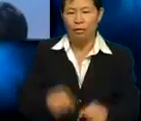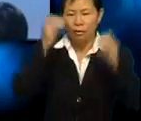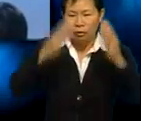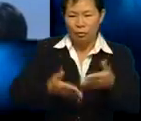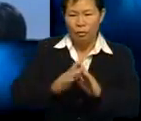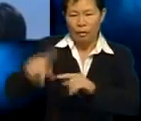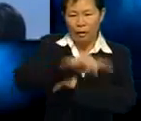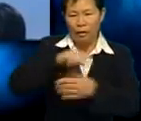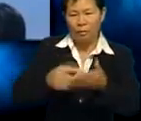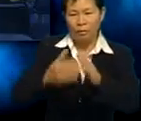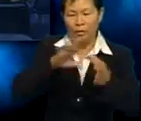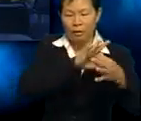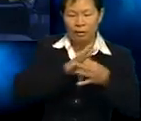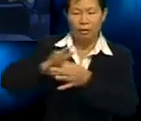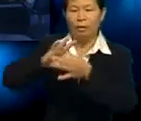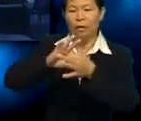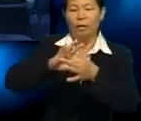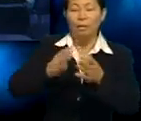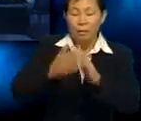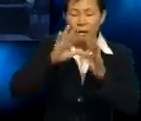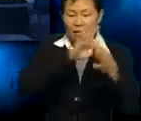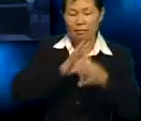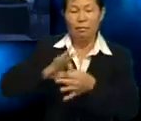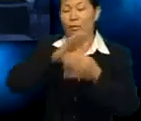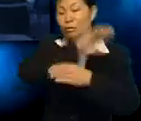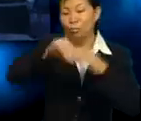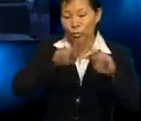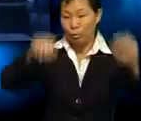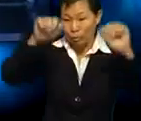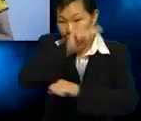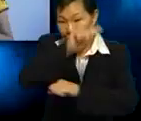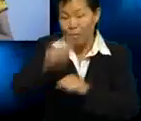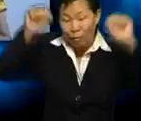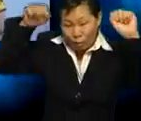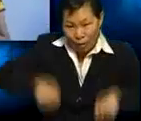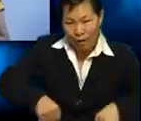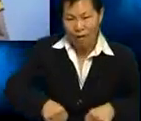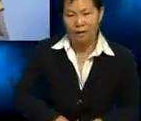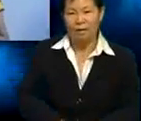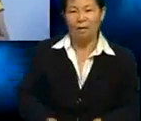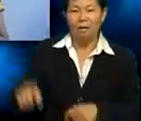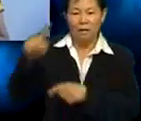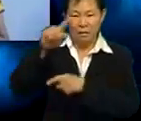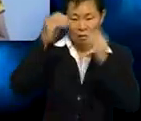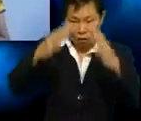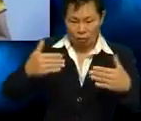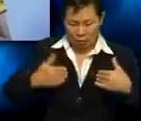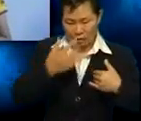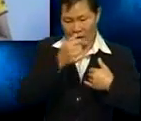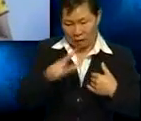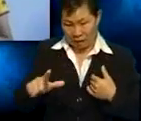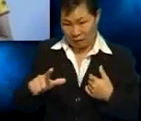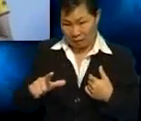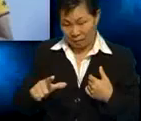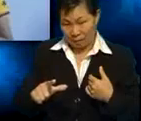Hari ini cikgu nak minta kerjasama kamu semua, boleh tak? Boleh, cikgu. Hari ini cikgu ada hal sekejap kat luar.